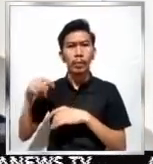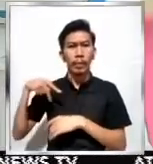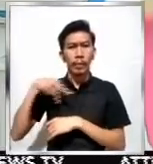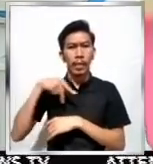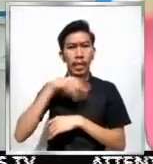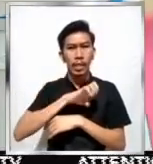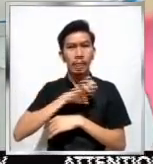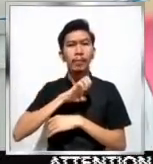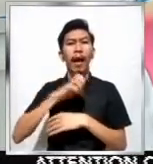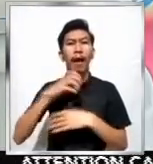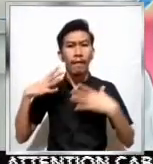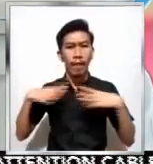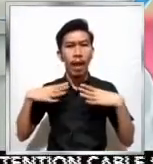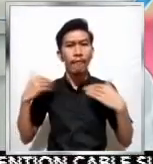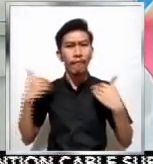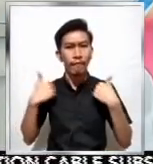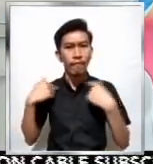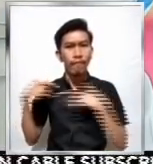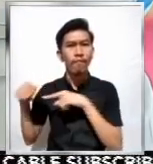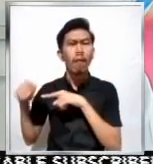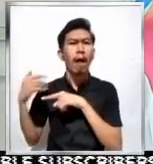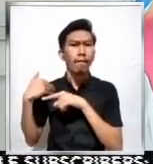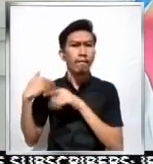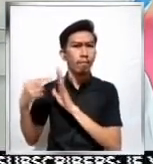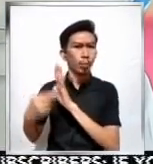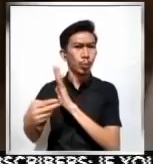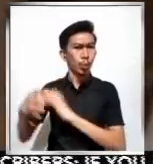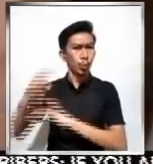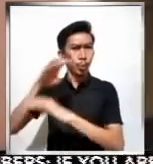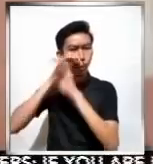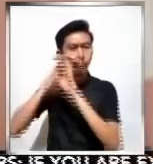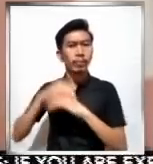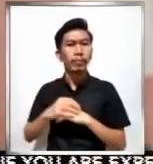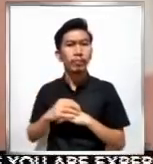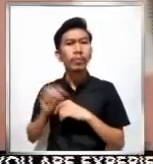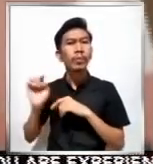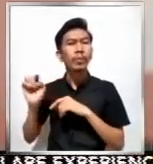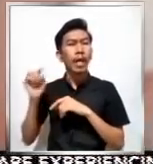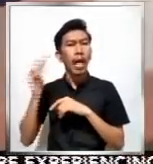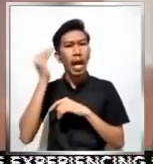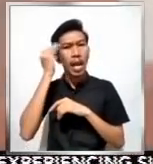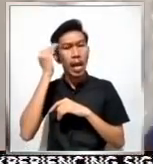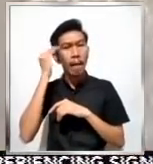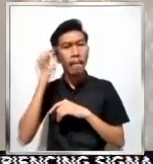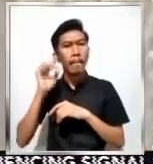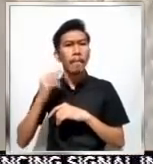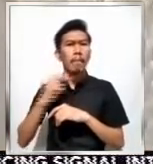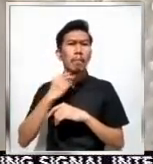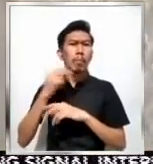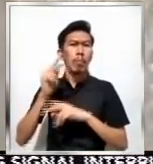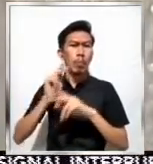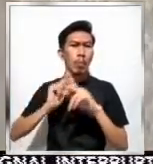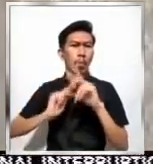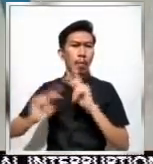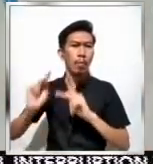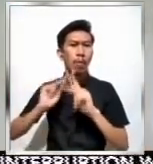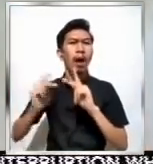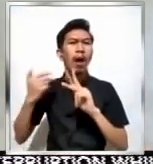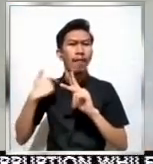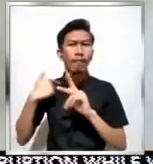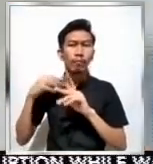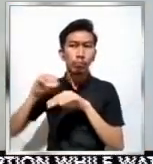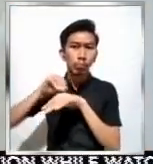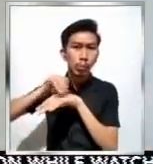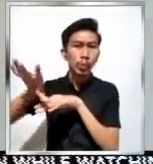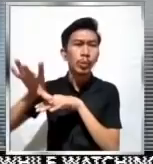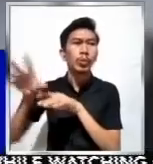sa amin. Batid ng Hatid Tulong Program na may mga LSI na nagdadala ng COVID sa kanilang lugar, dahilan para magdeklara ng moratorium sa pagtanggap ng mga